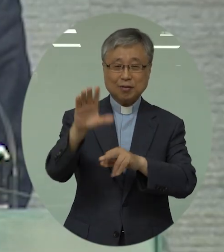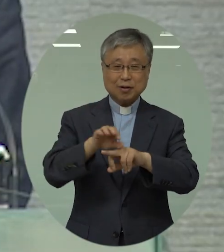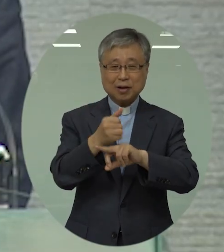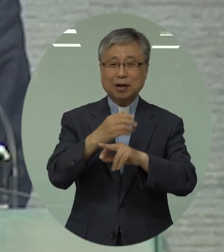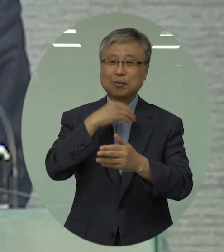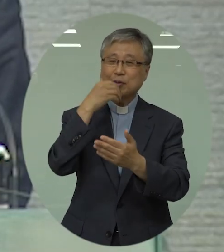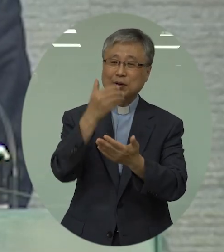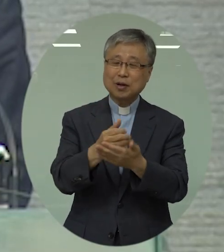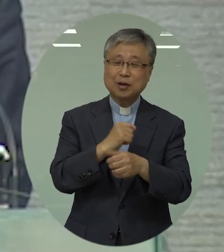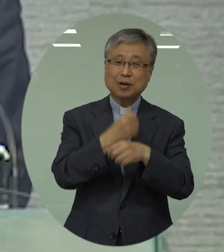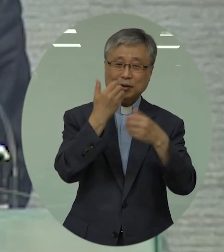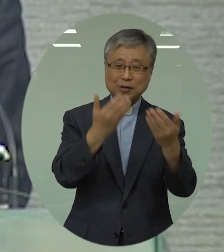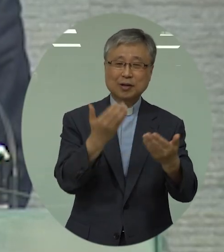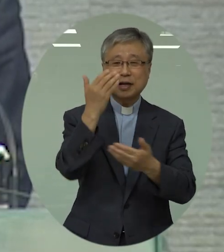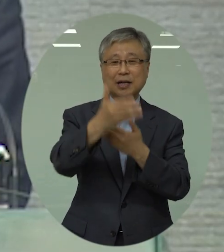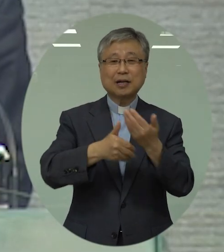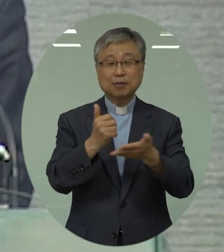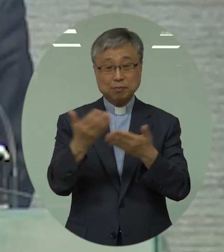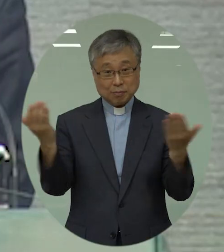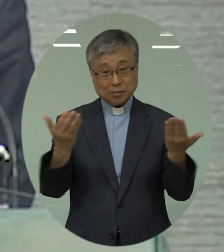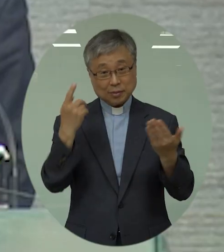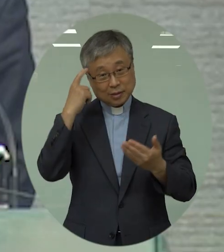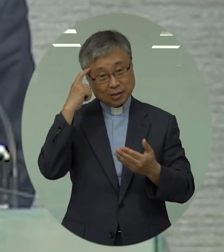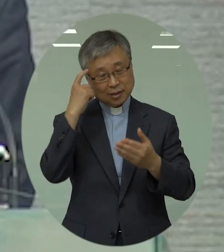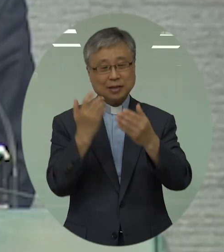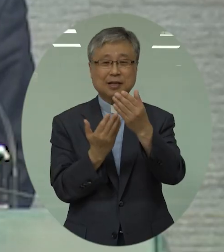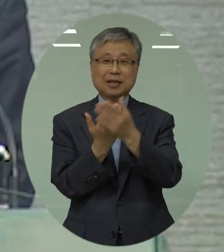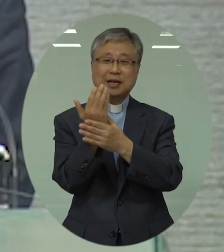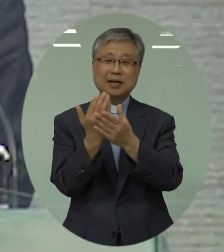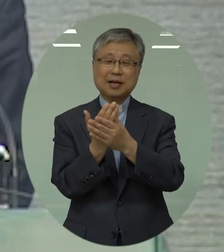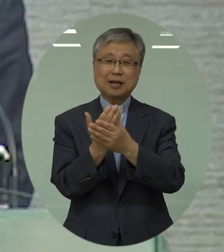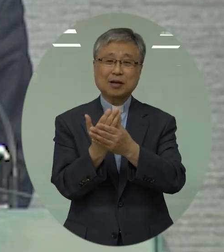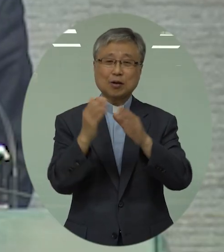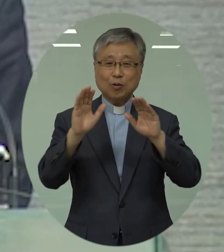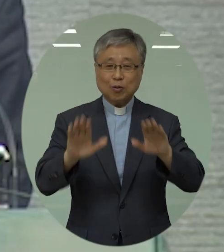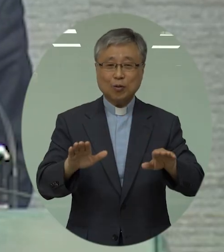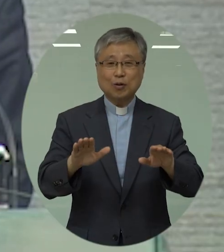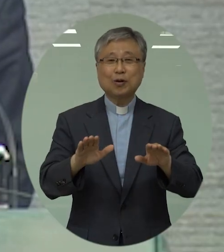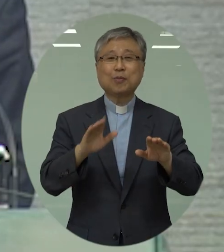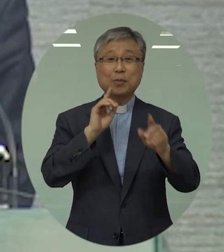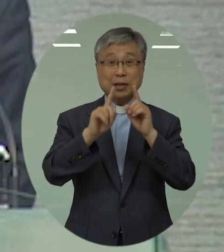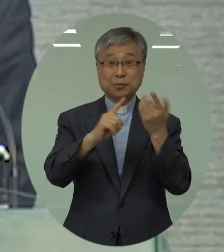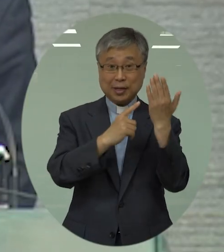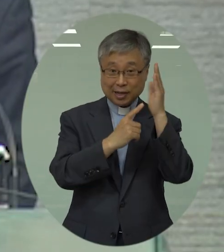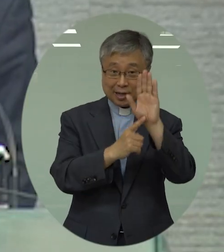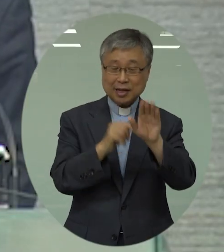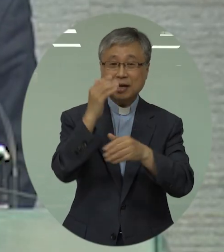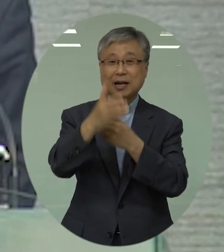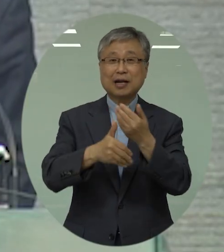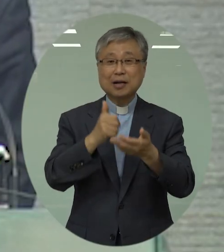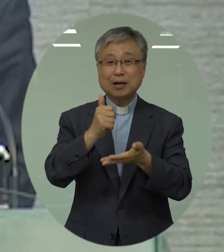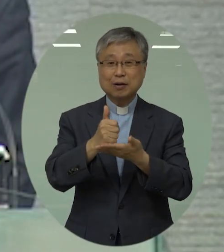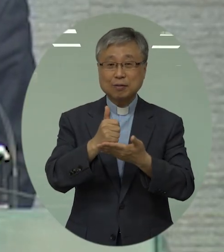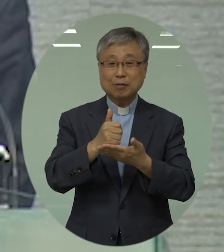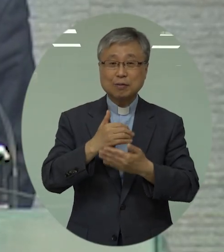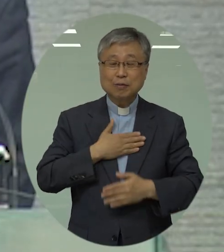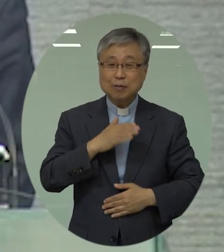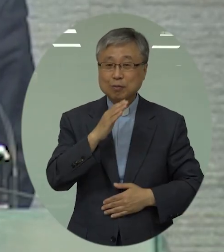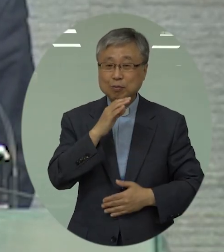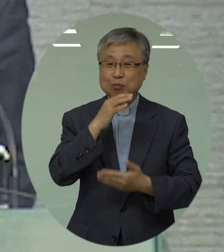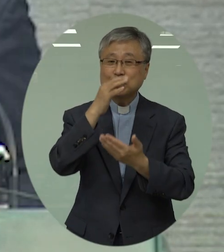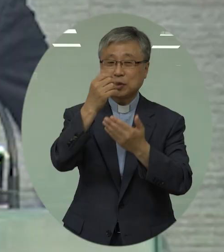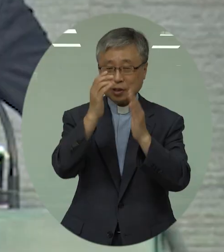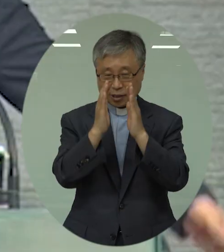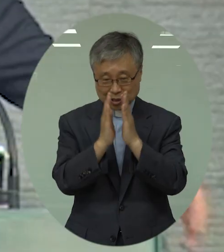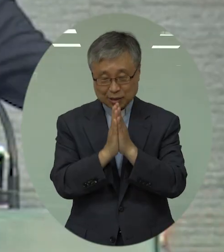감동하신 하나님의 일, 사역 이런 것들이 생각납니다. 그래서 오늘의 본문에 나타난 하나님을 부를 기도옥구, 이